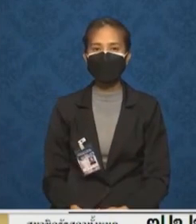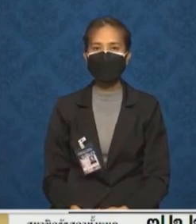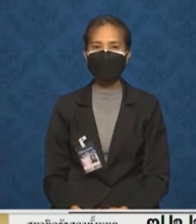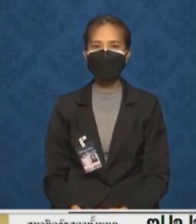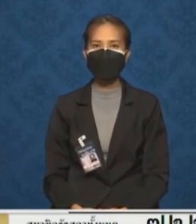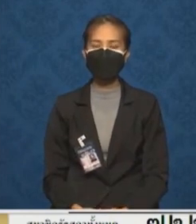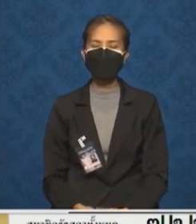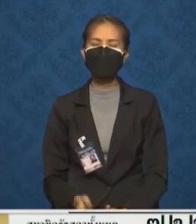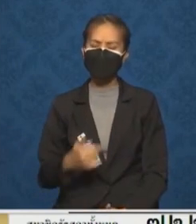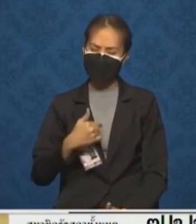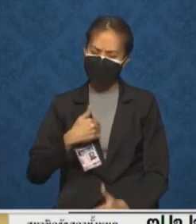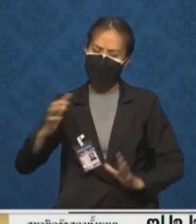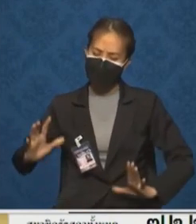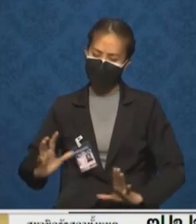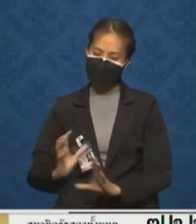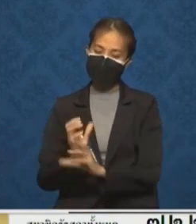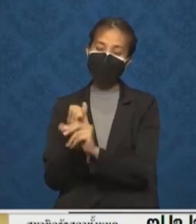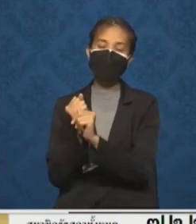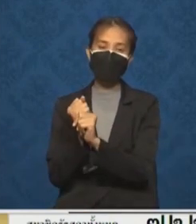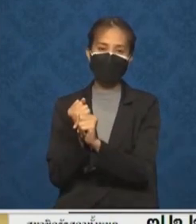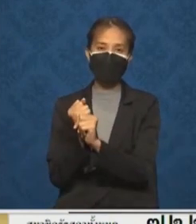ผมก็ได้บทสรุปทีเดียวว่า